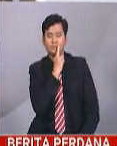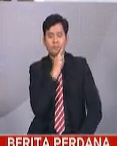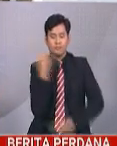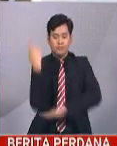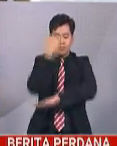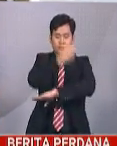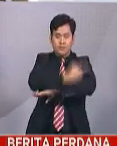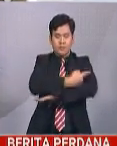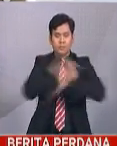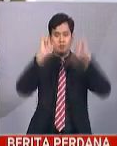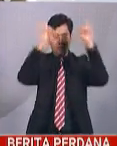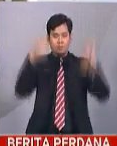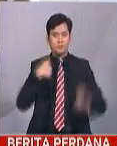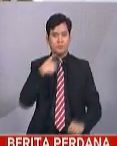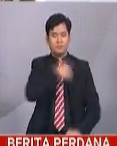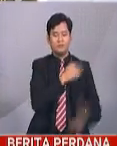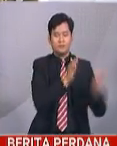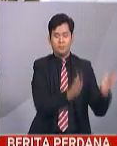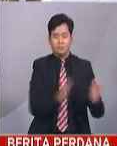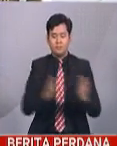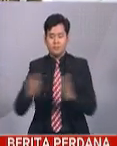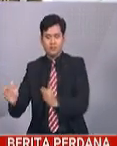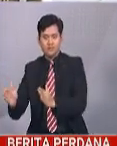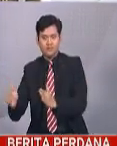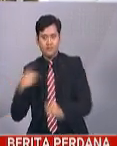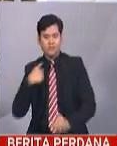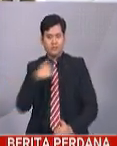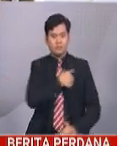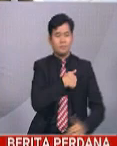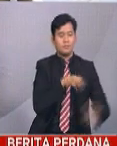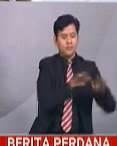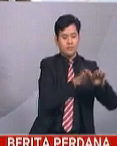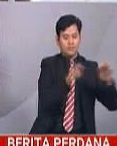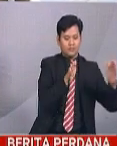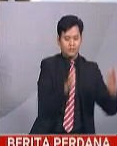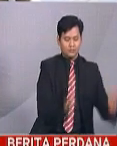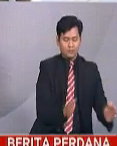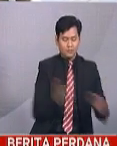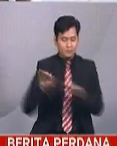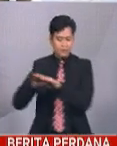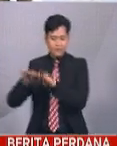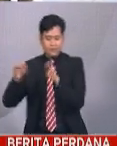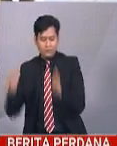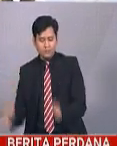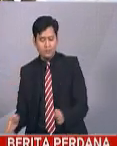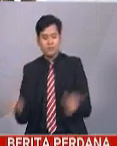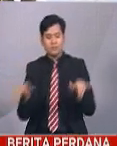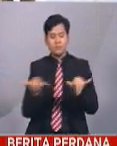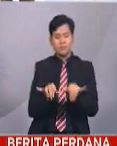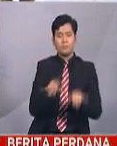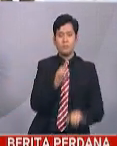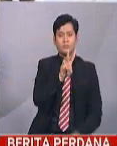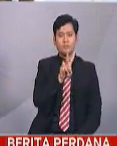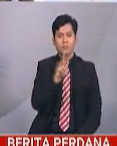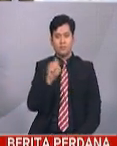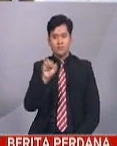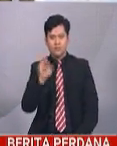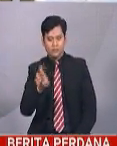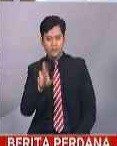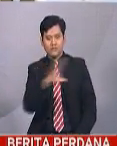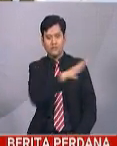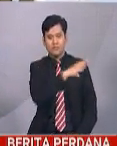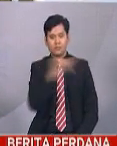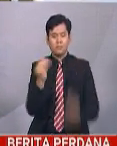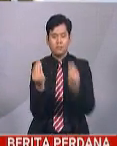Ya, saya. Sesuatu itu akan berubah. Kita akan jarakkan meja 2 meter. Dan bilangan meja pun kita akan terhadkanlah